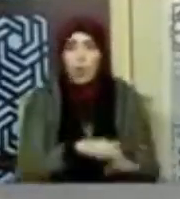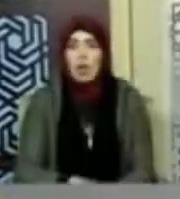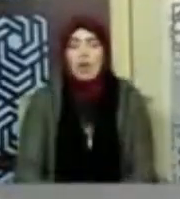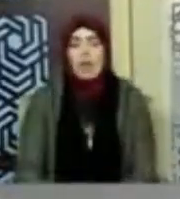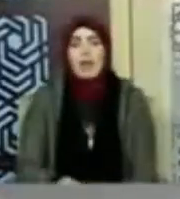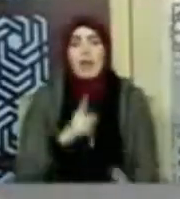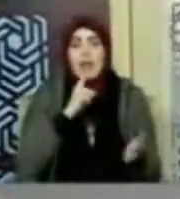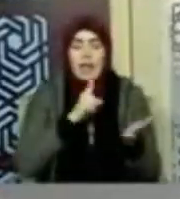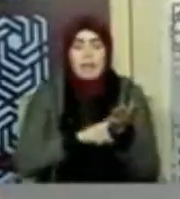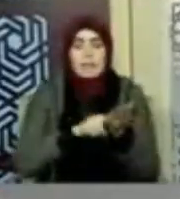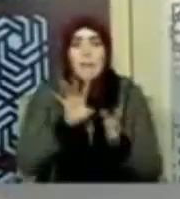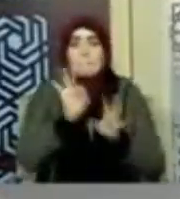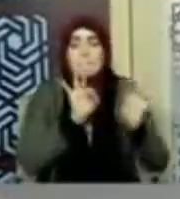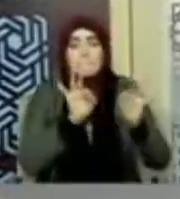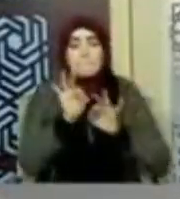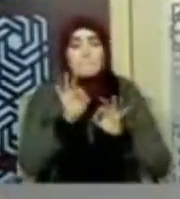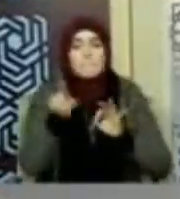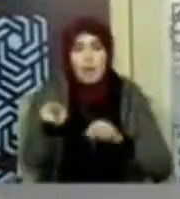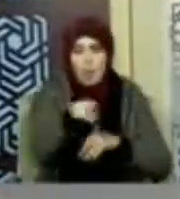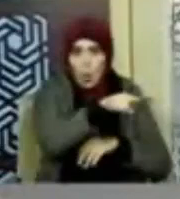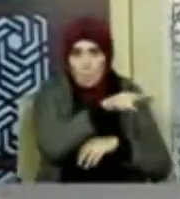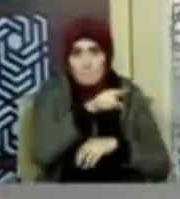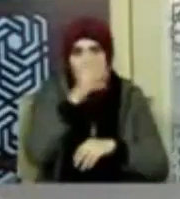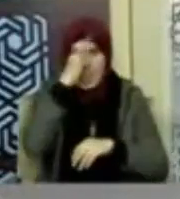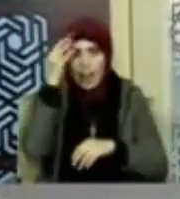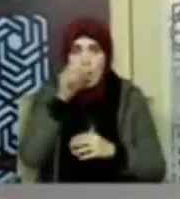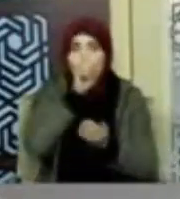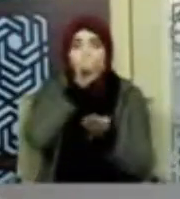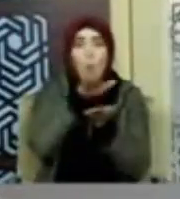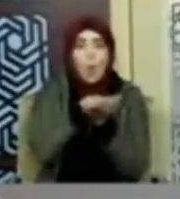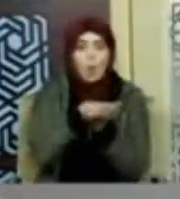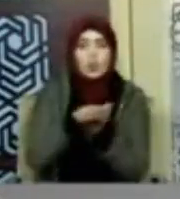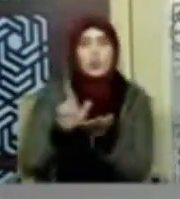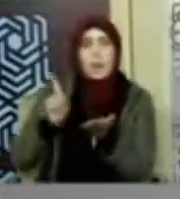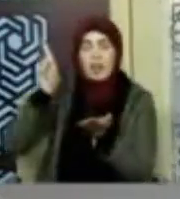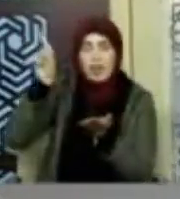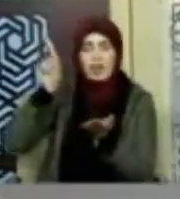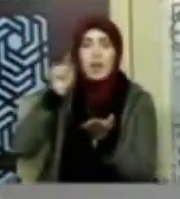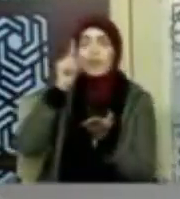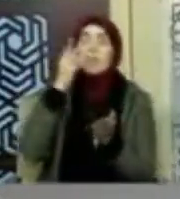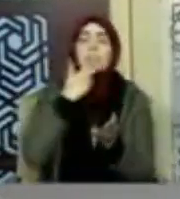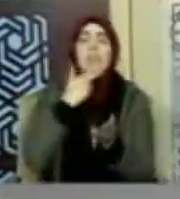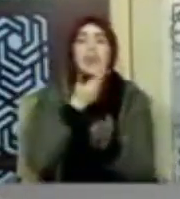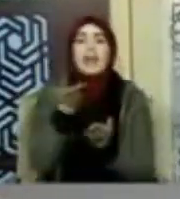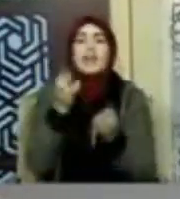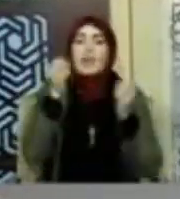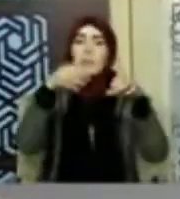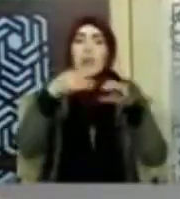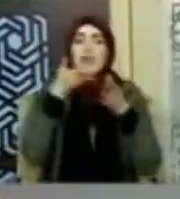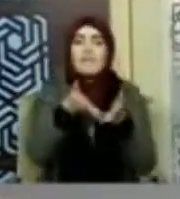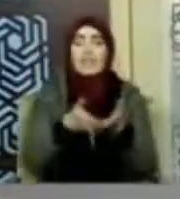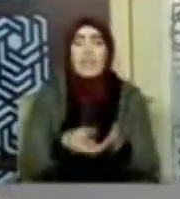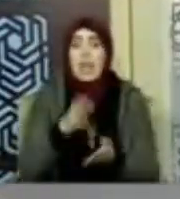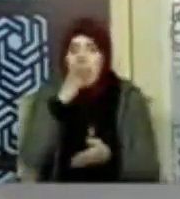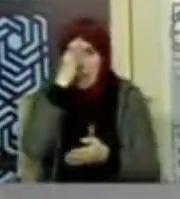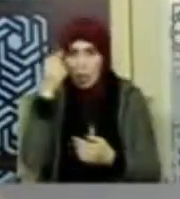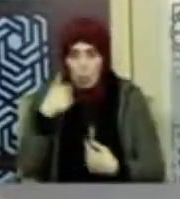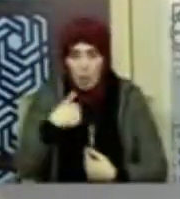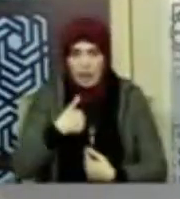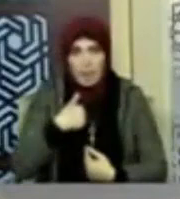فإن منهم من لو أقسم على الله لأبره. عندما يتمنى